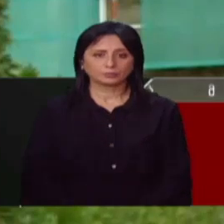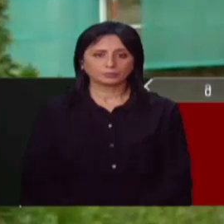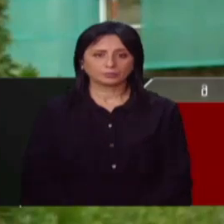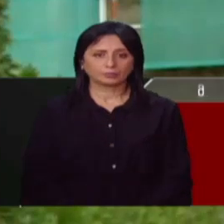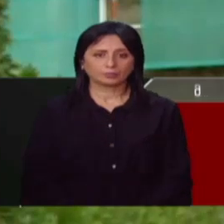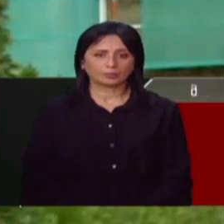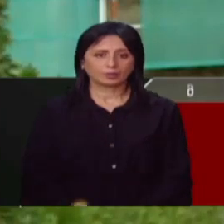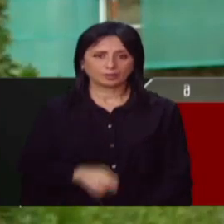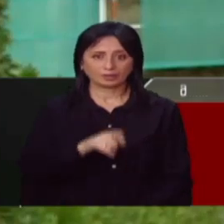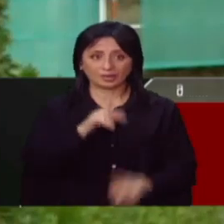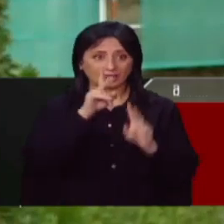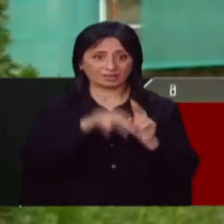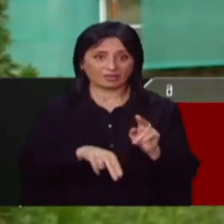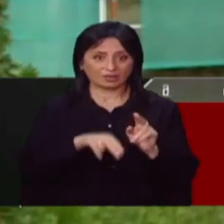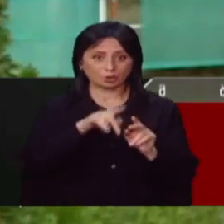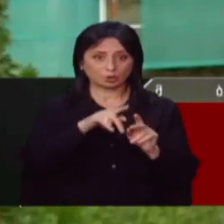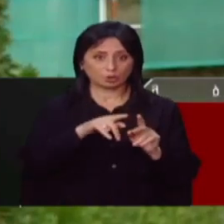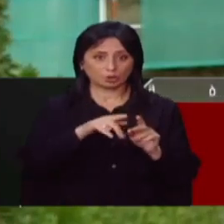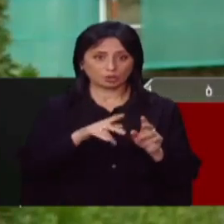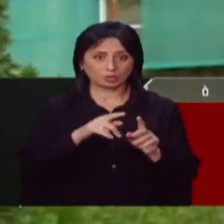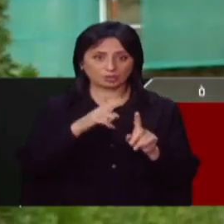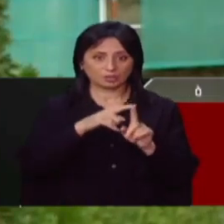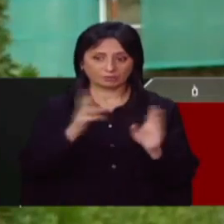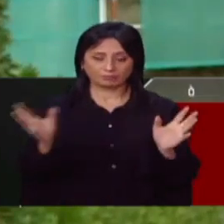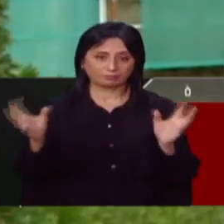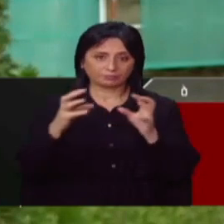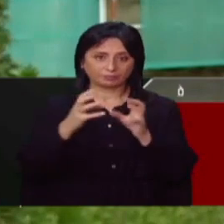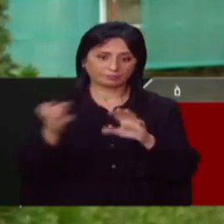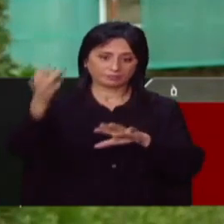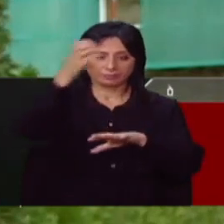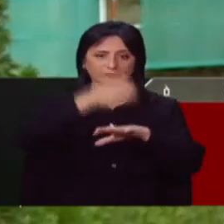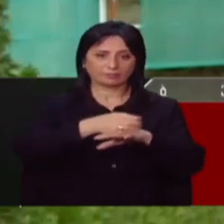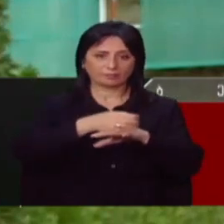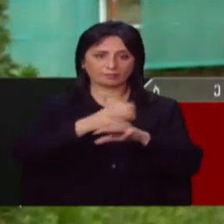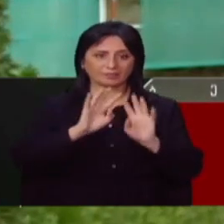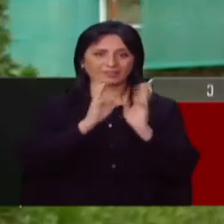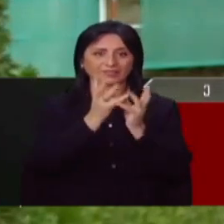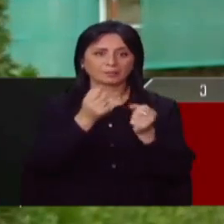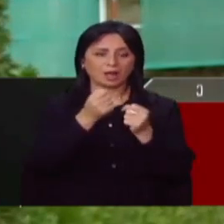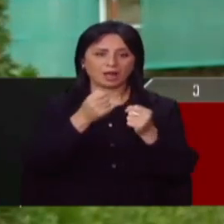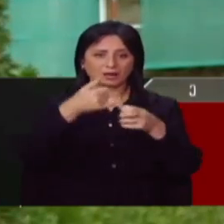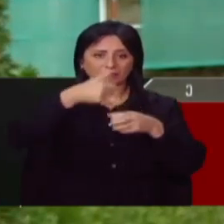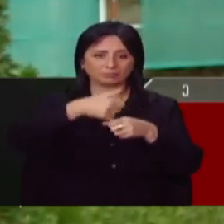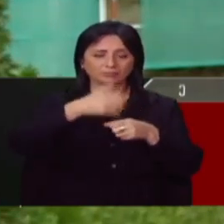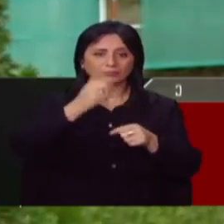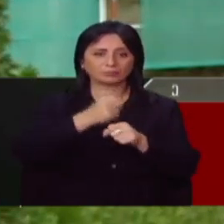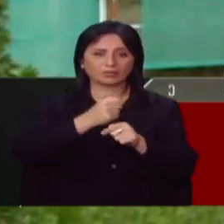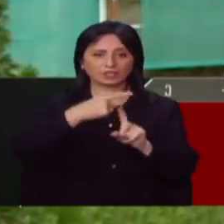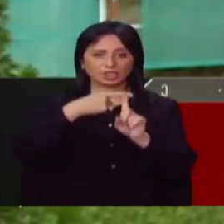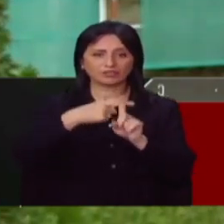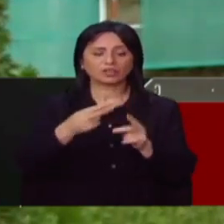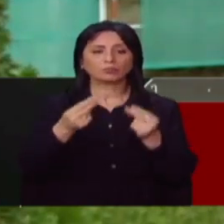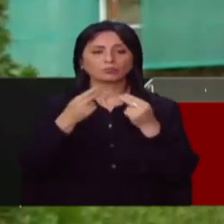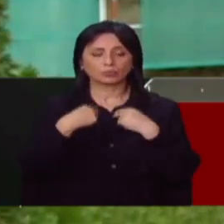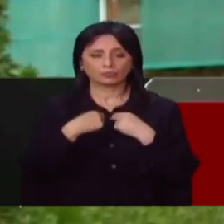აი დავასრულებთ ამ ჯვრის კონსტრუქციული ჩამაგრების პროექტს, რომელმაც უნდა